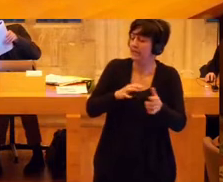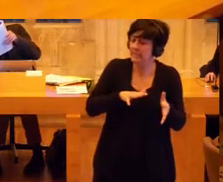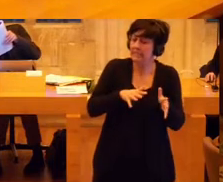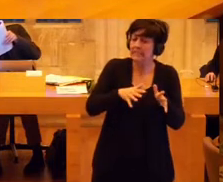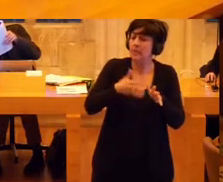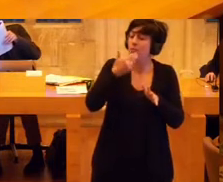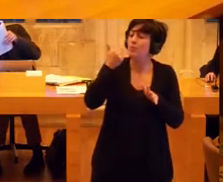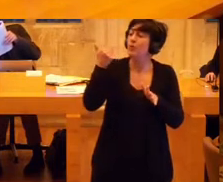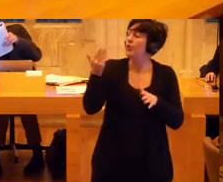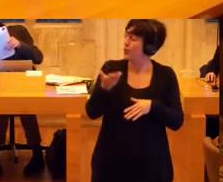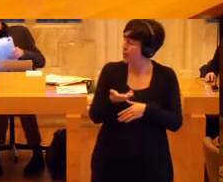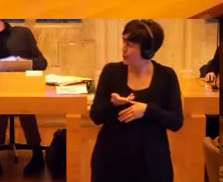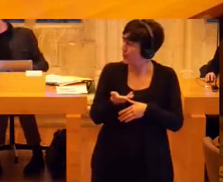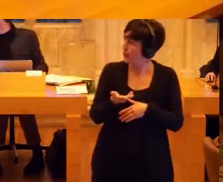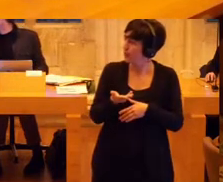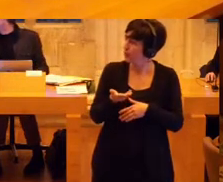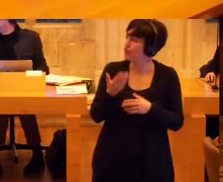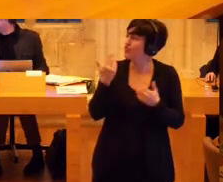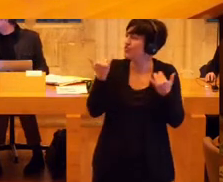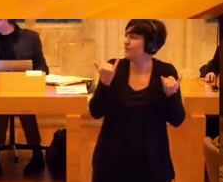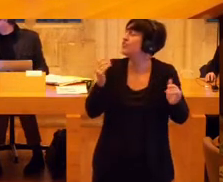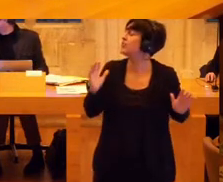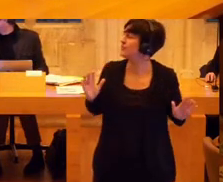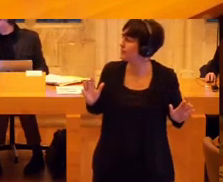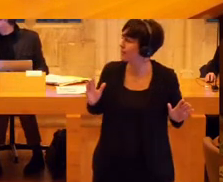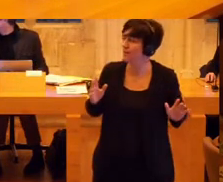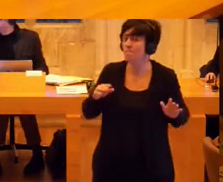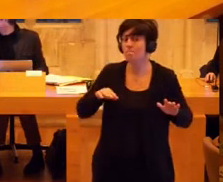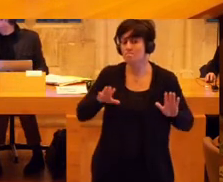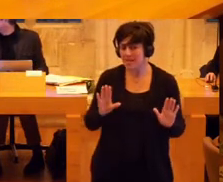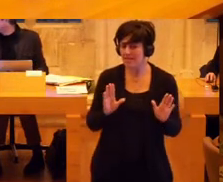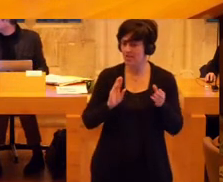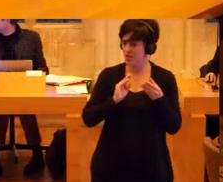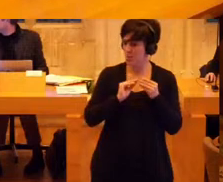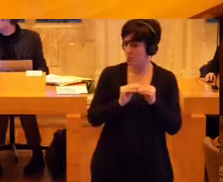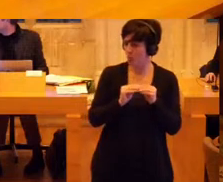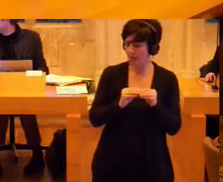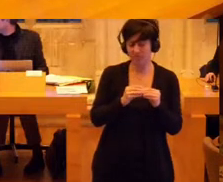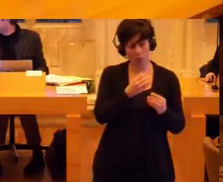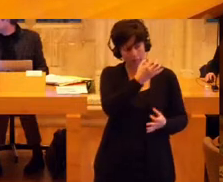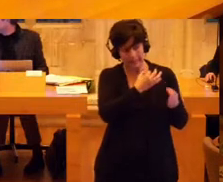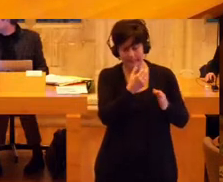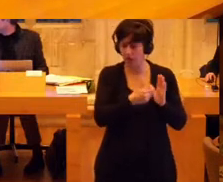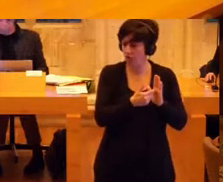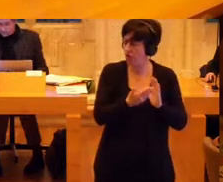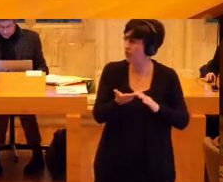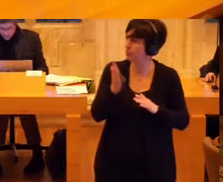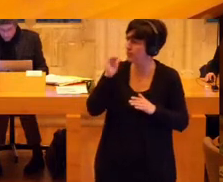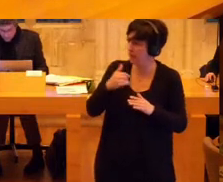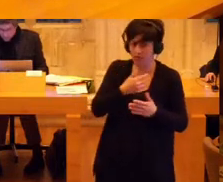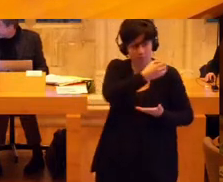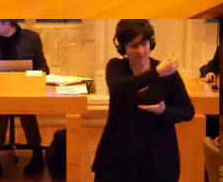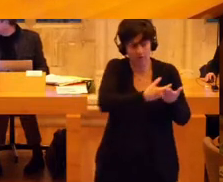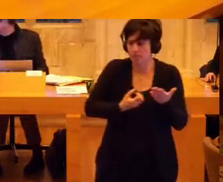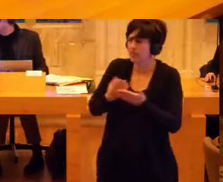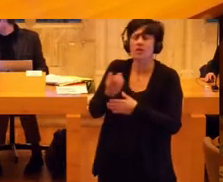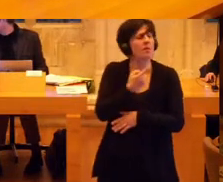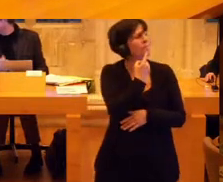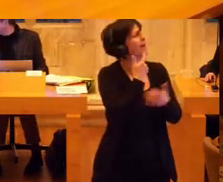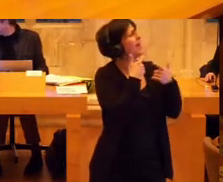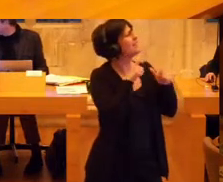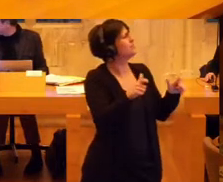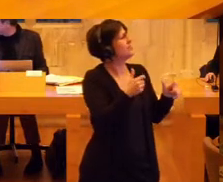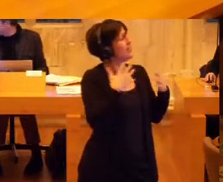vous améliorez le problème, mais ça m'a été rapporté, si vous voulez. Alors je voulais. Excusez-moi, quand vous parlez